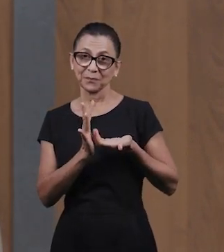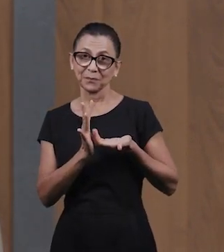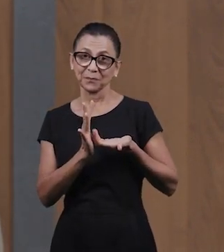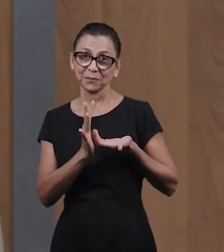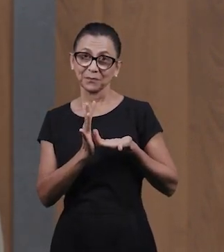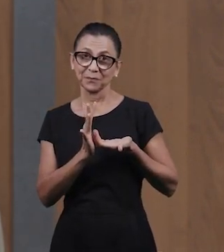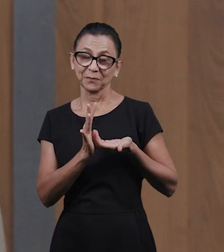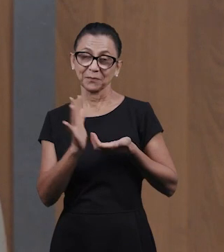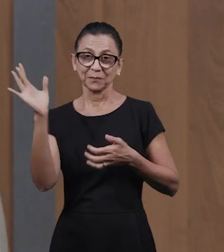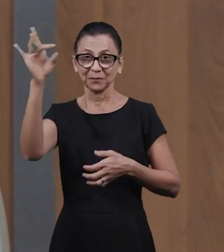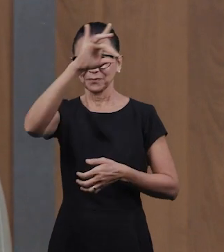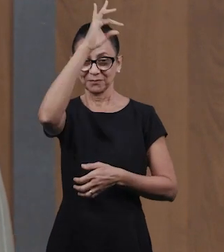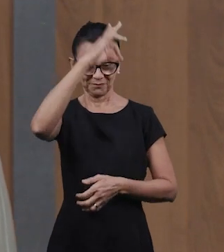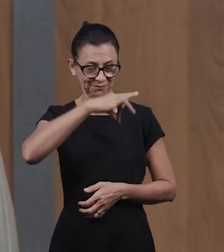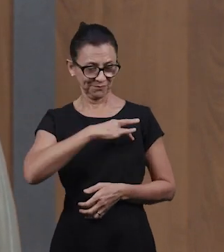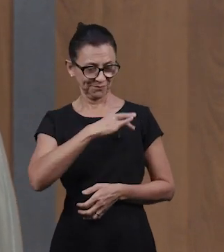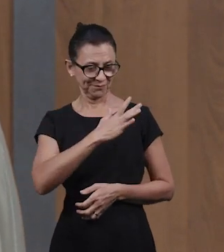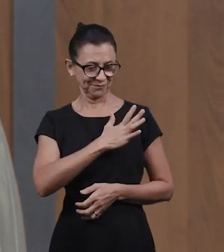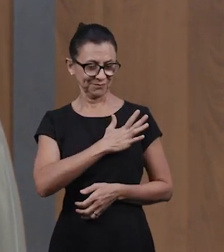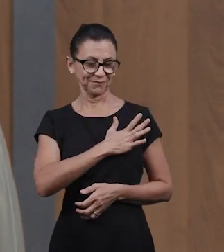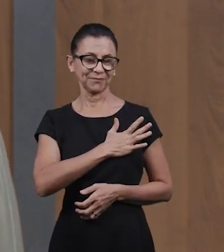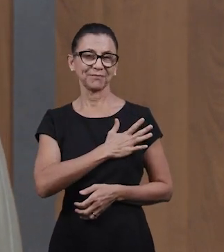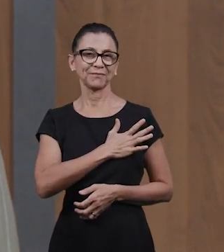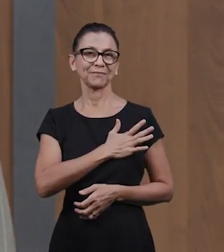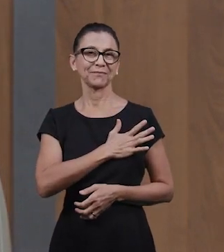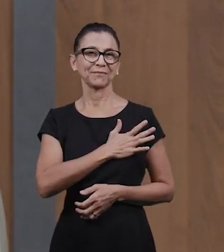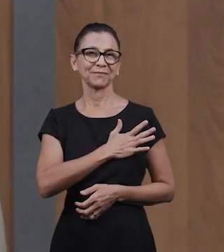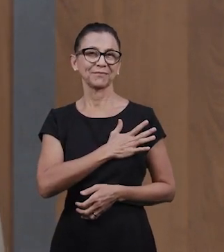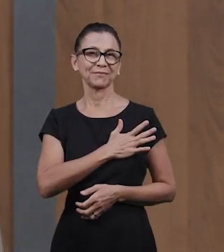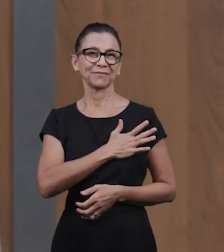soit toujours remplie du Saint-Esprit de Dieu